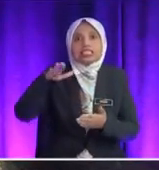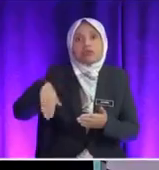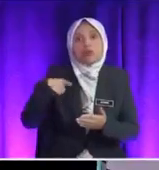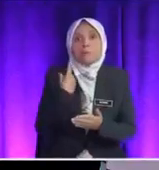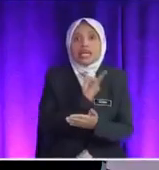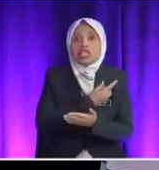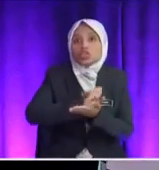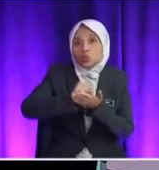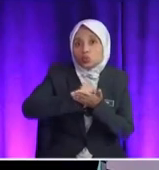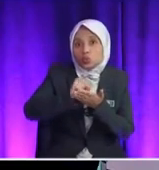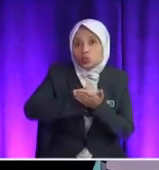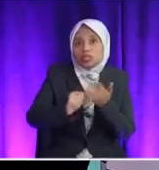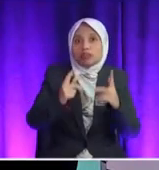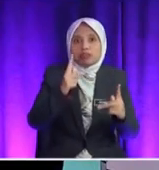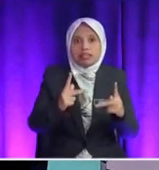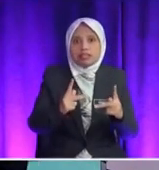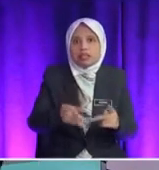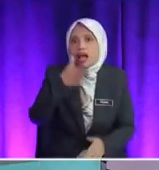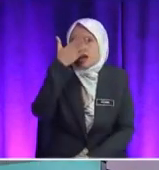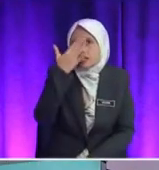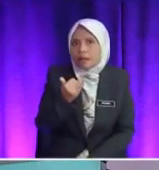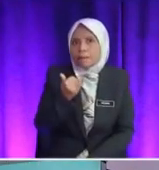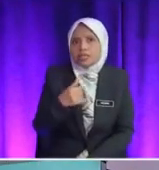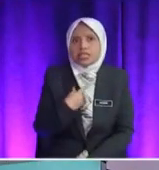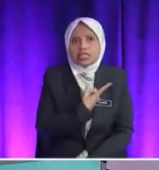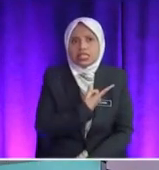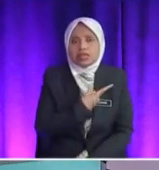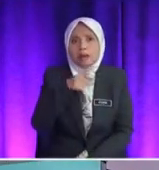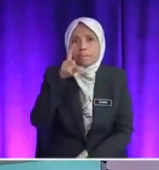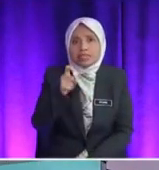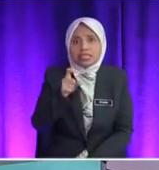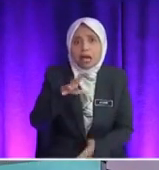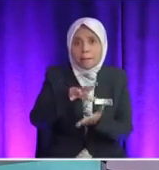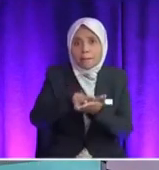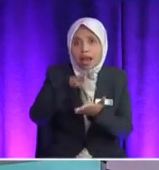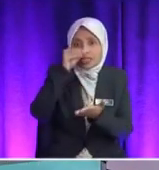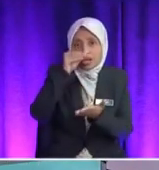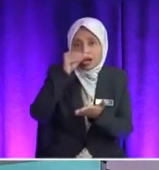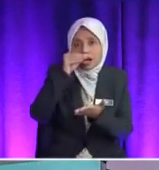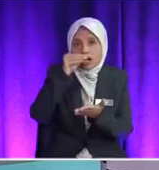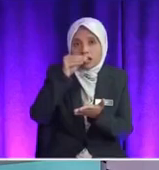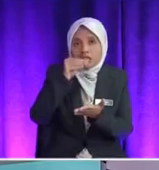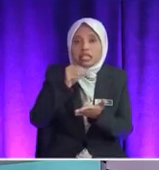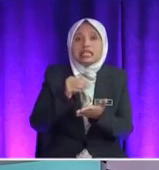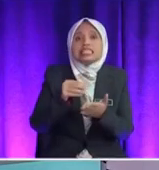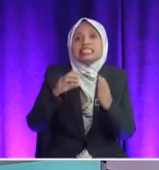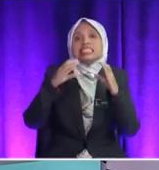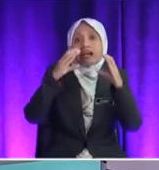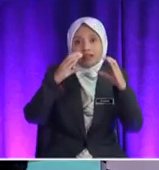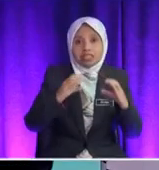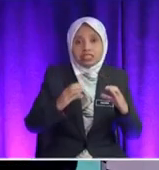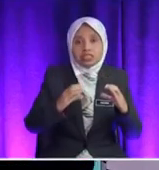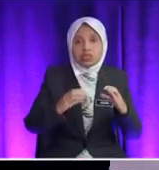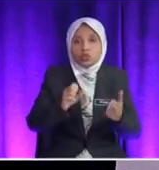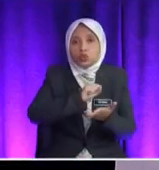saja Apakah Oke Kenapa gitu perlu belajar ah kita perlu mempelajari teknik mencuci